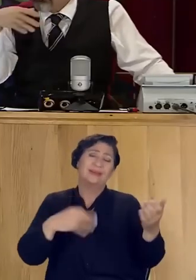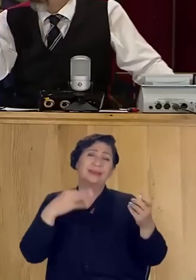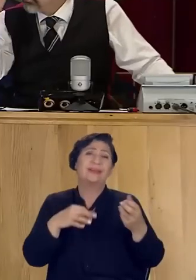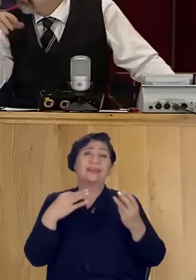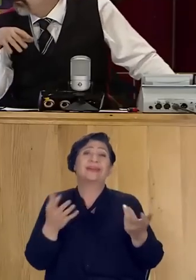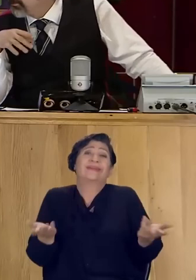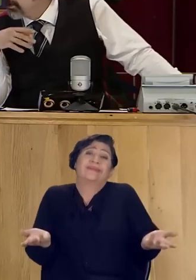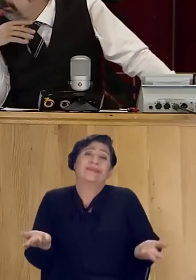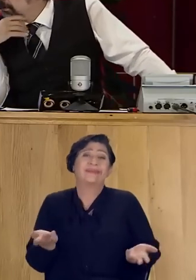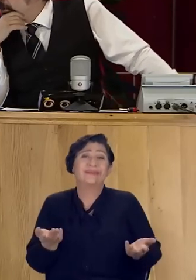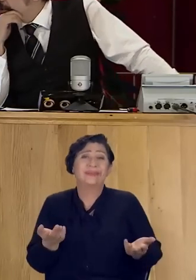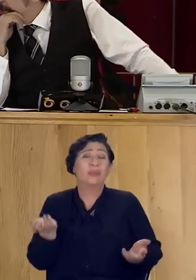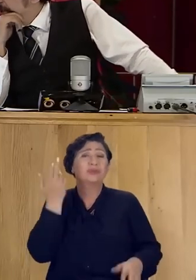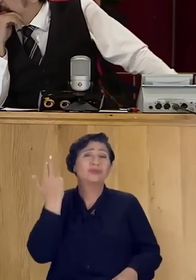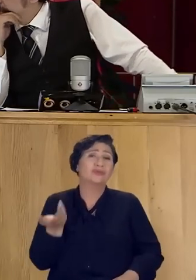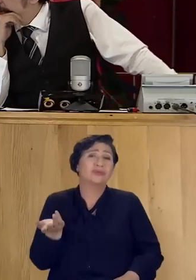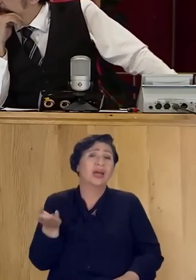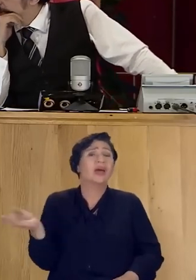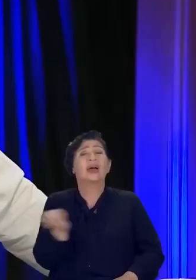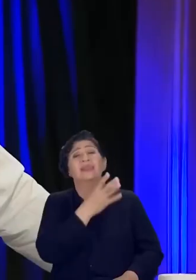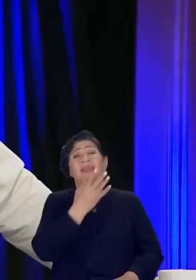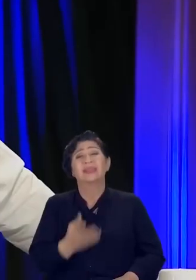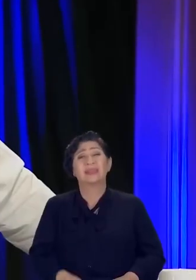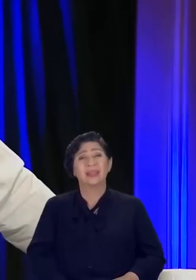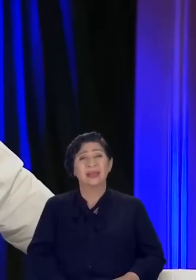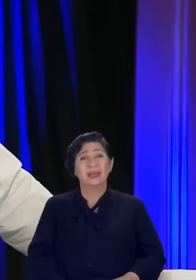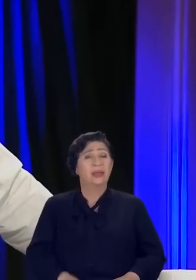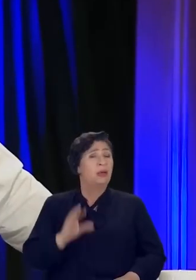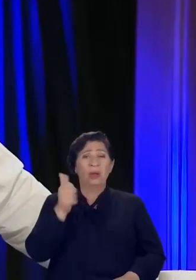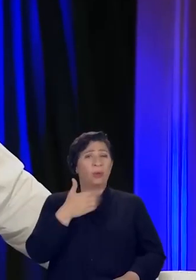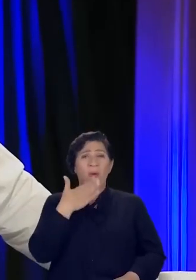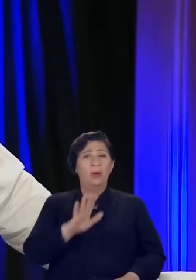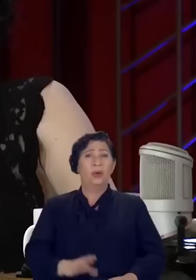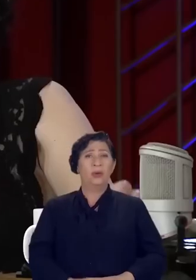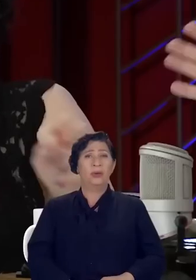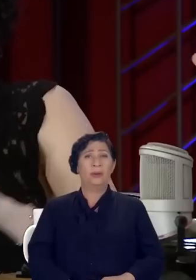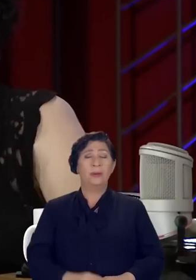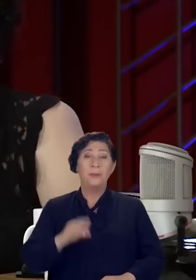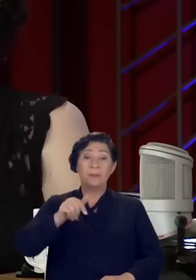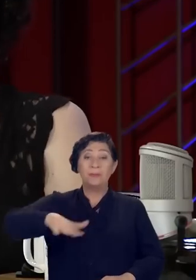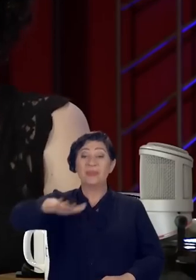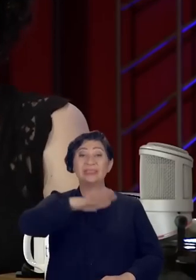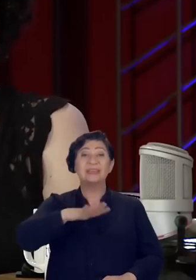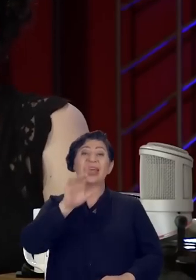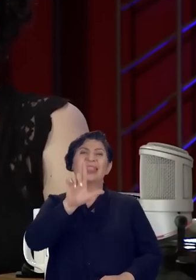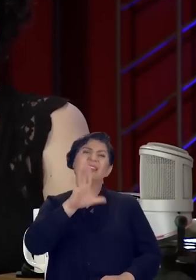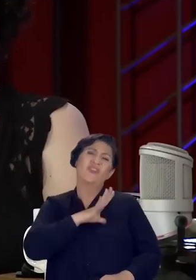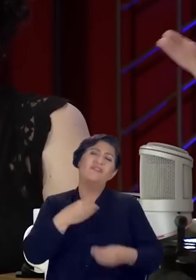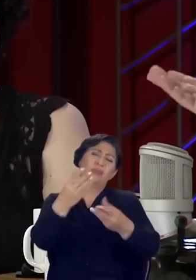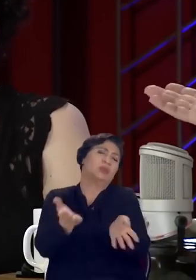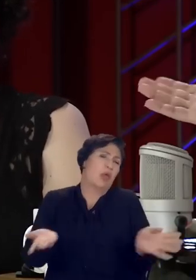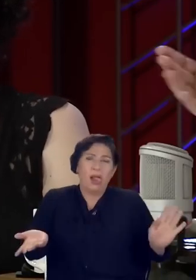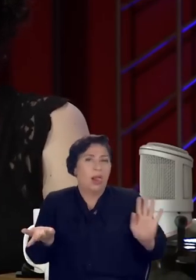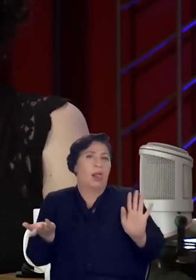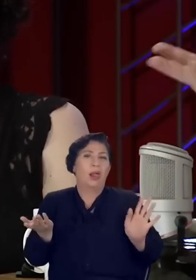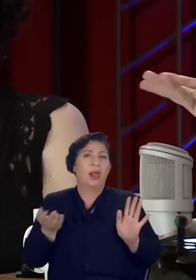etmişse boş ver, at çöp. Hiçbir önemi yok. Piyasanın ihtiyacını karşılamışsın.